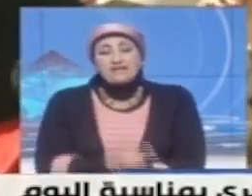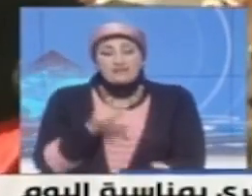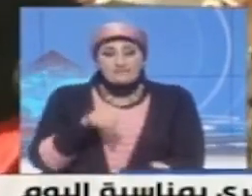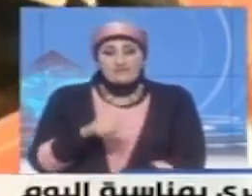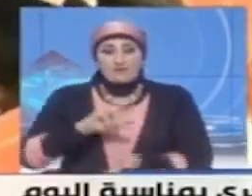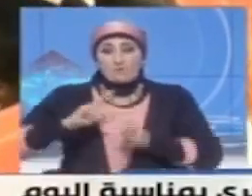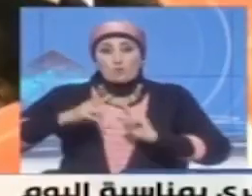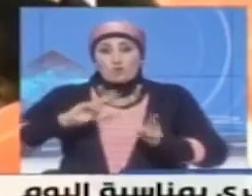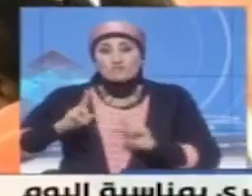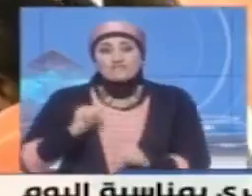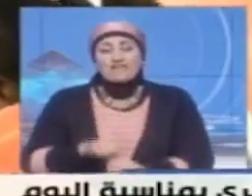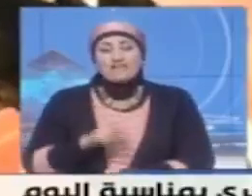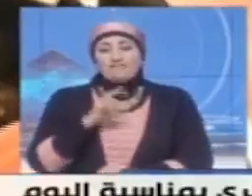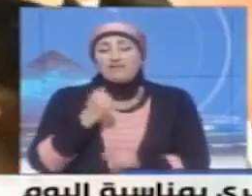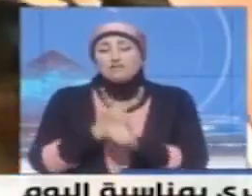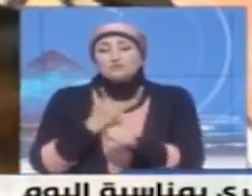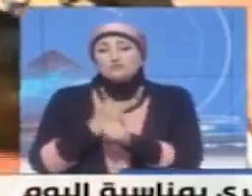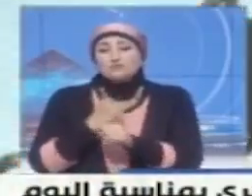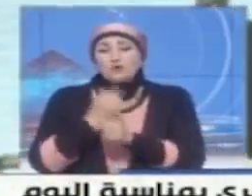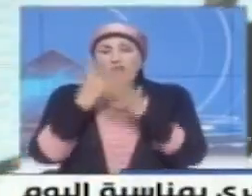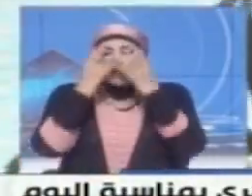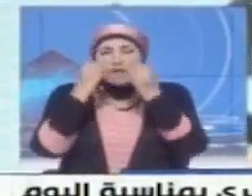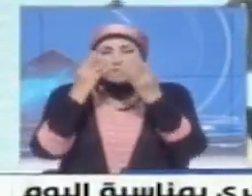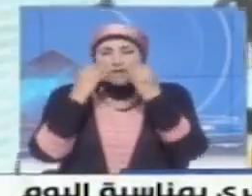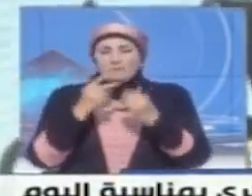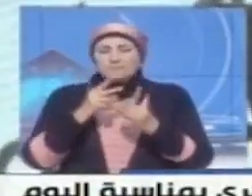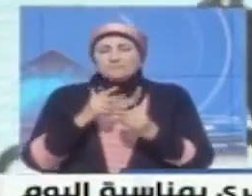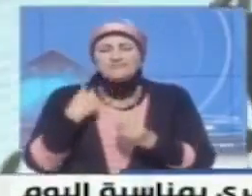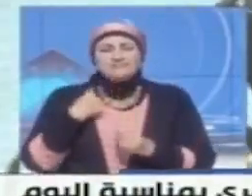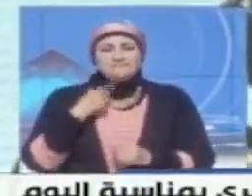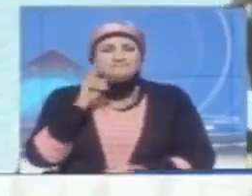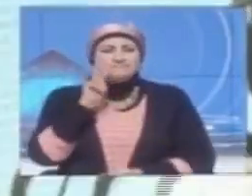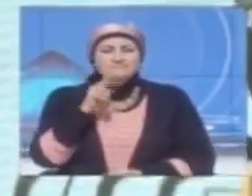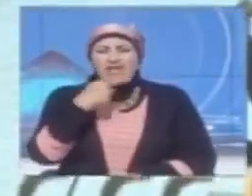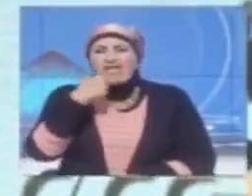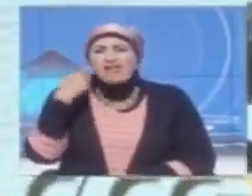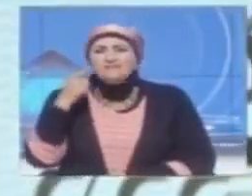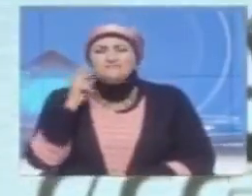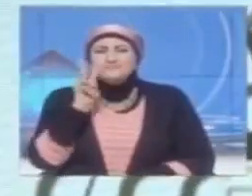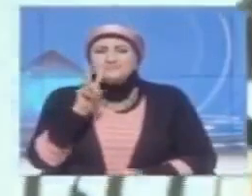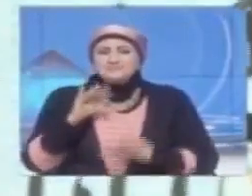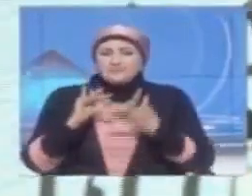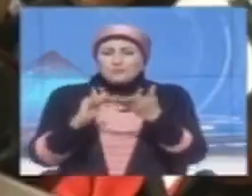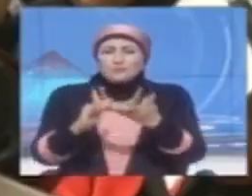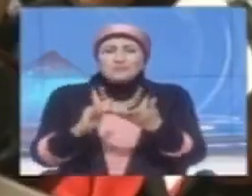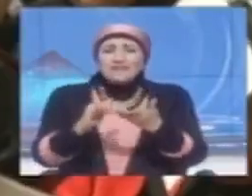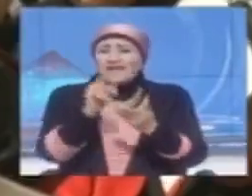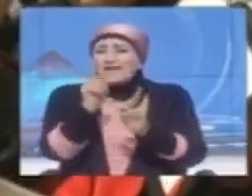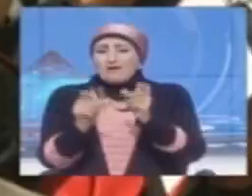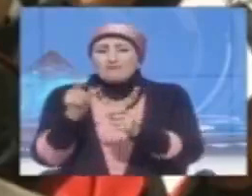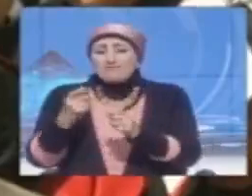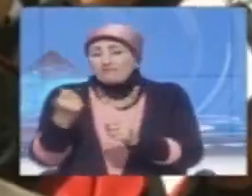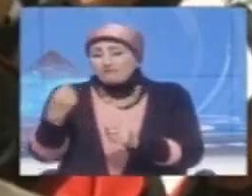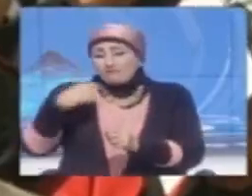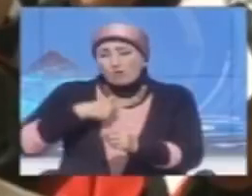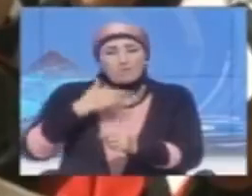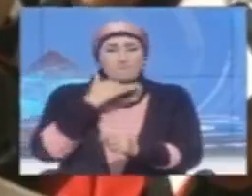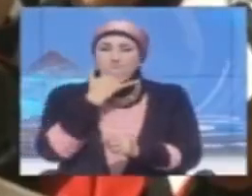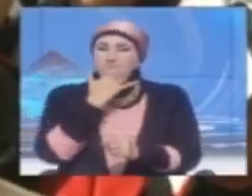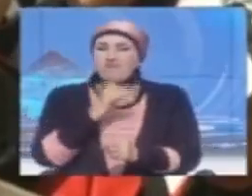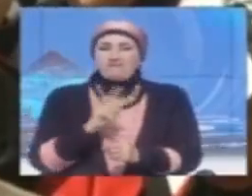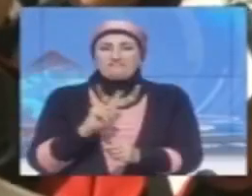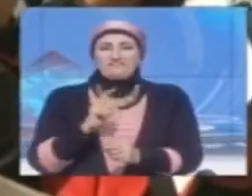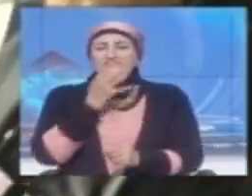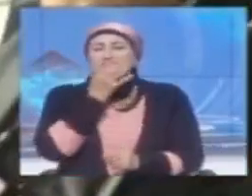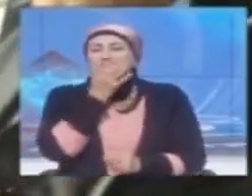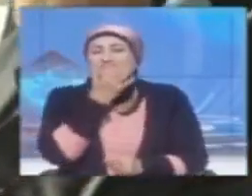المختلفة، يبقى للعمل التطوعي طابع خاص، أن تقدم يد المساعدة للغير دون انتظار مقابل سوى رسم